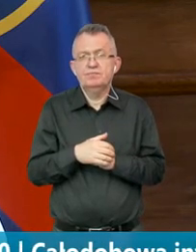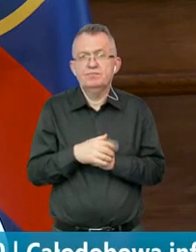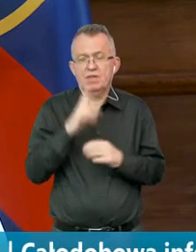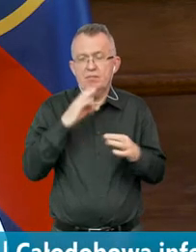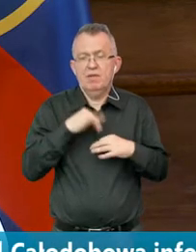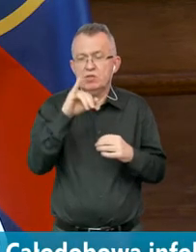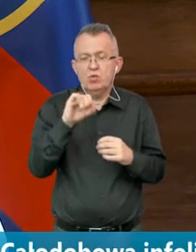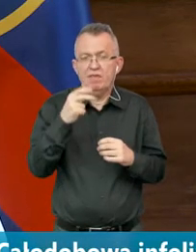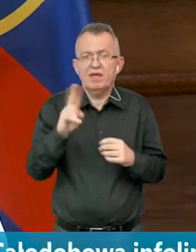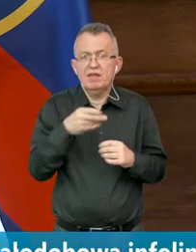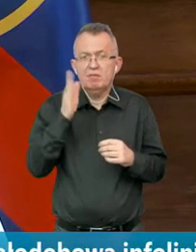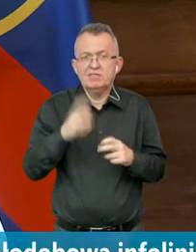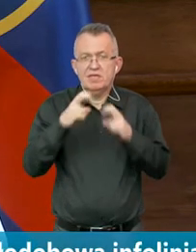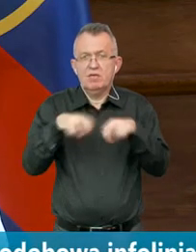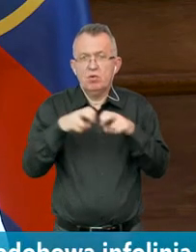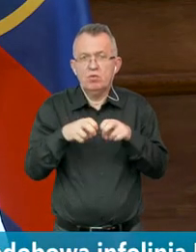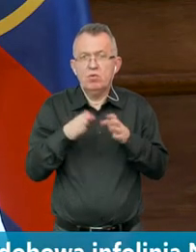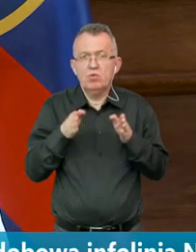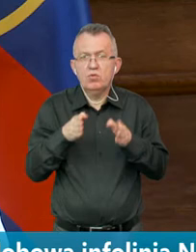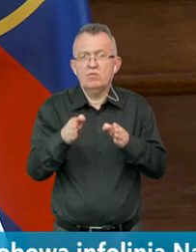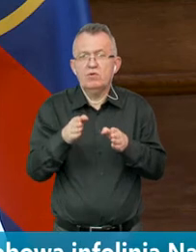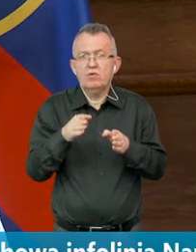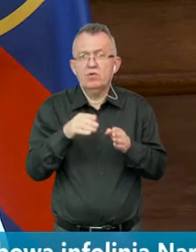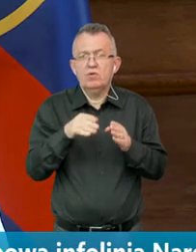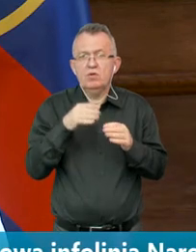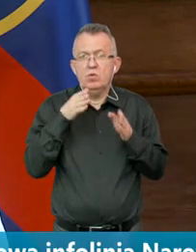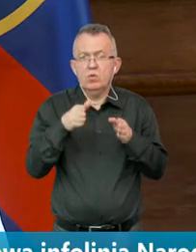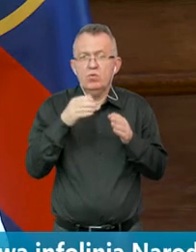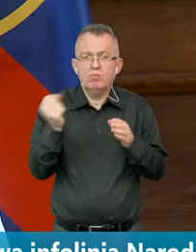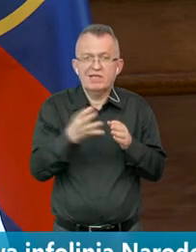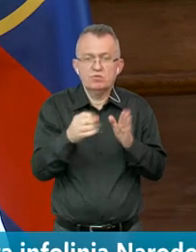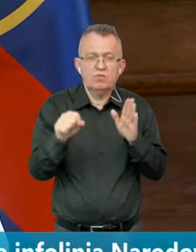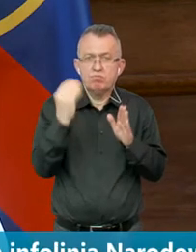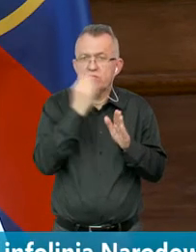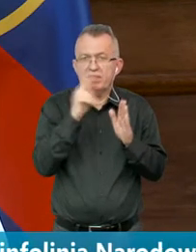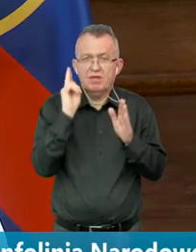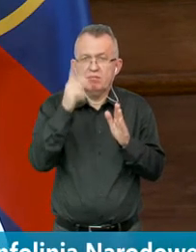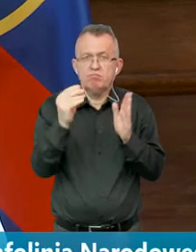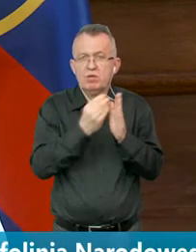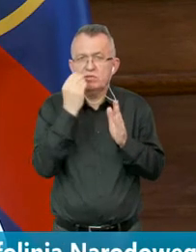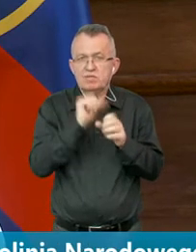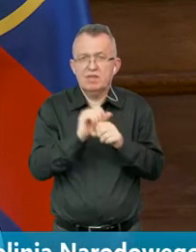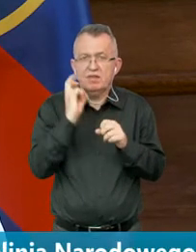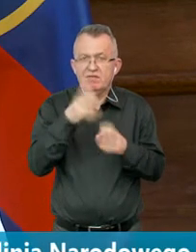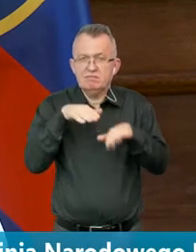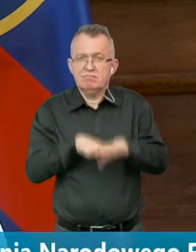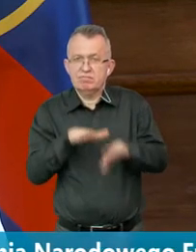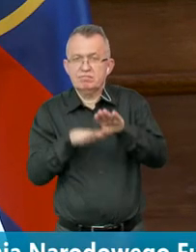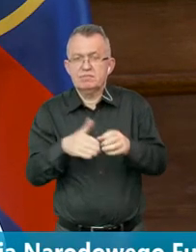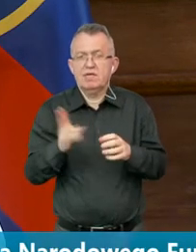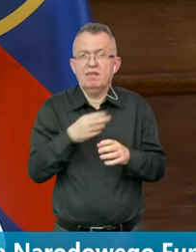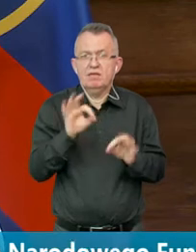Pani Joanna, kiedy zostanie wyremontowany odcinek torowiska biegnący od końcówki ulicy Piastów na Pomorzany? Strasznie trzęsą się i hałasują tu tramwaje. Pani Joanna, no